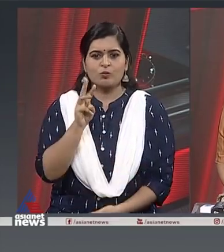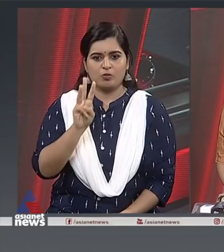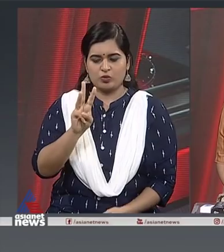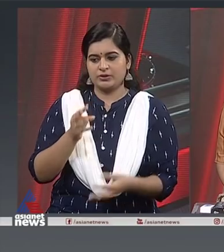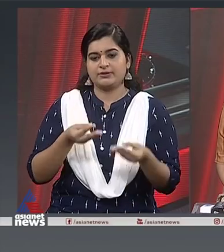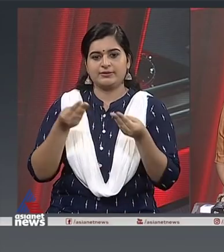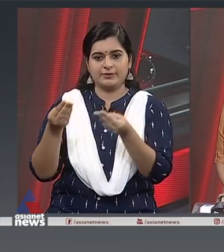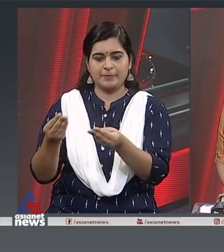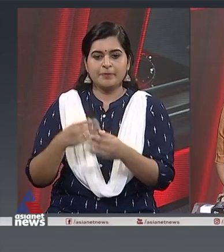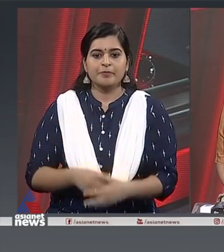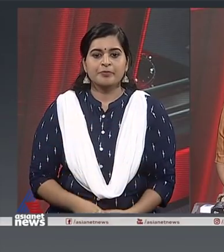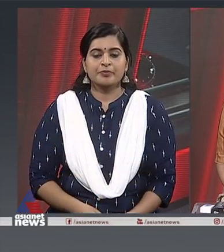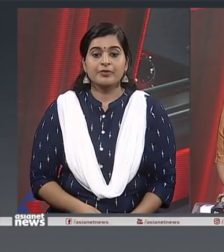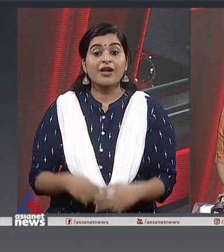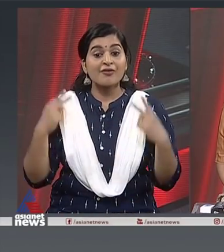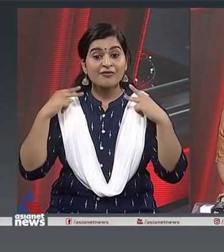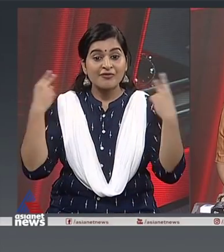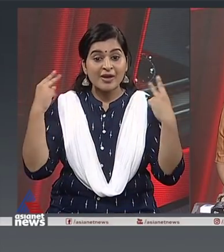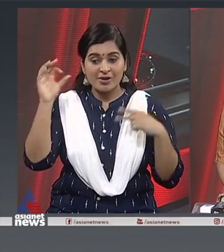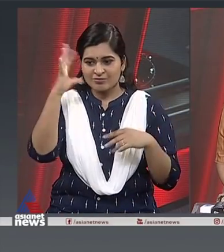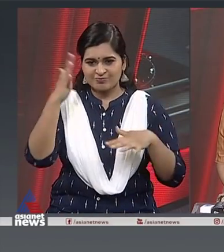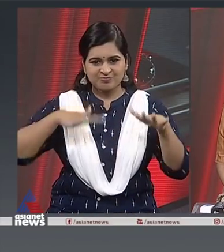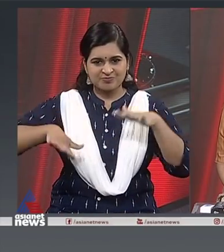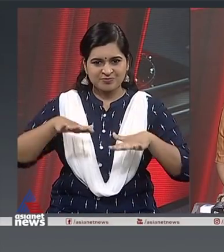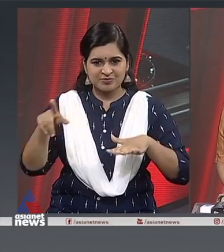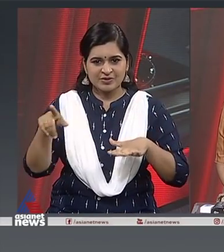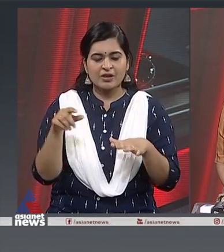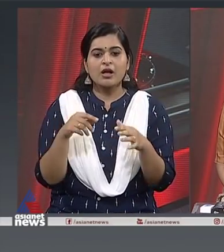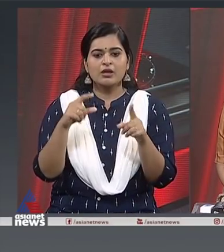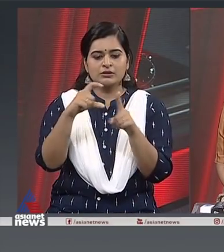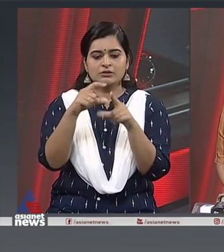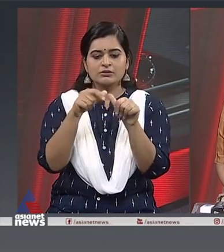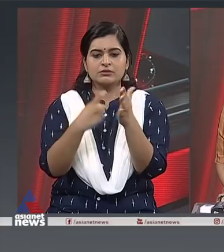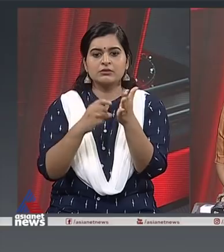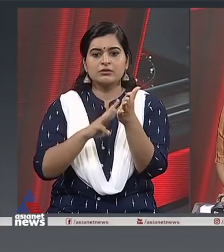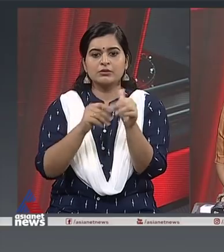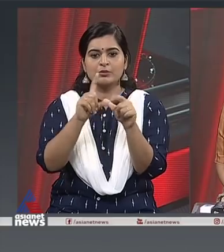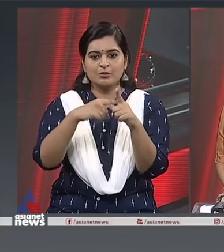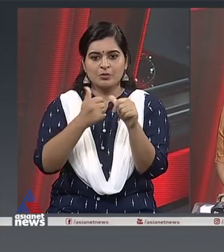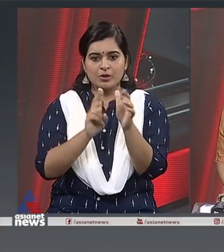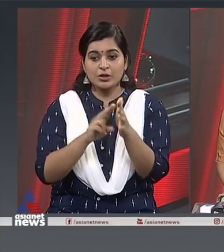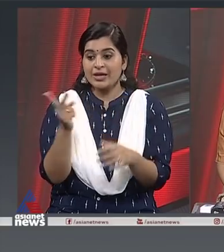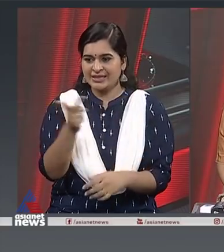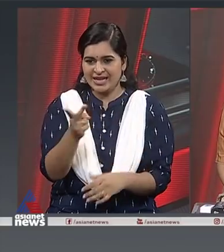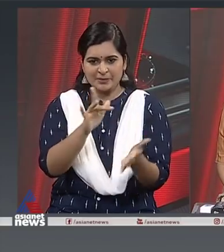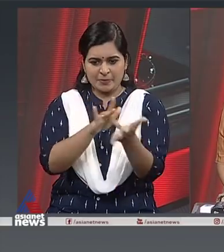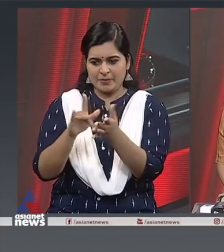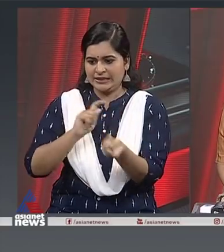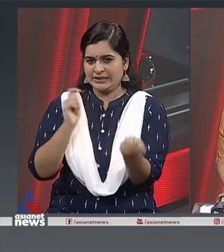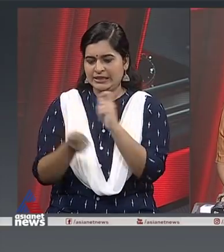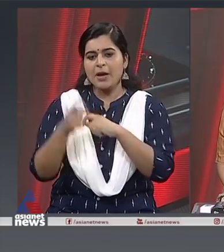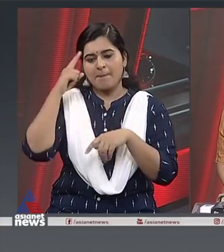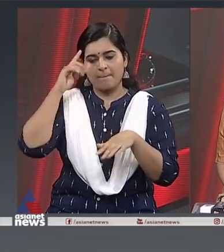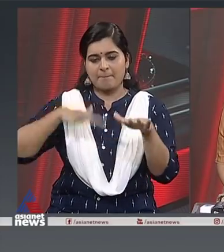ലഭിക്കുന്നത്. നടൻ ധർമ്മജനെ പരിഗണിക്കുന്ന ബാലുശ്ശേരി അടക്കം 2 സീറ്റുകൾ വെച്ചു മാറാനും കോൺഗ്രസുമായി ലീഗ് ധാരണയിലെത്തി.